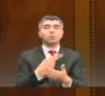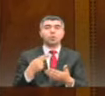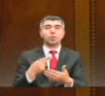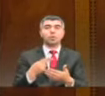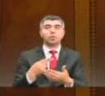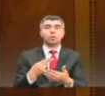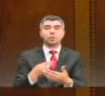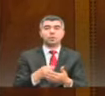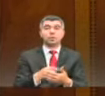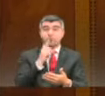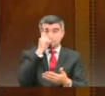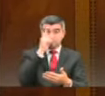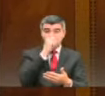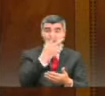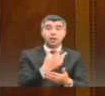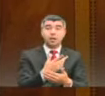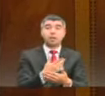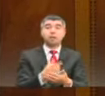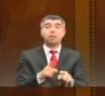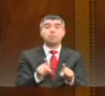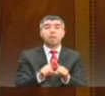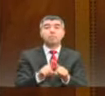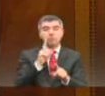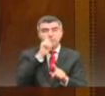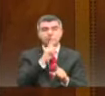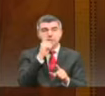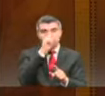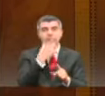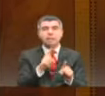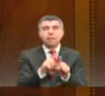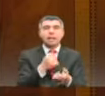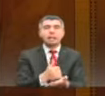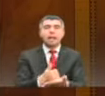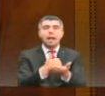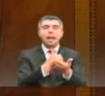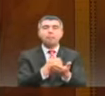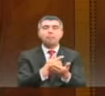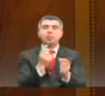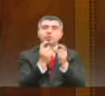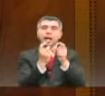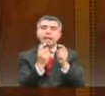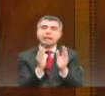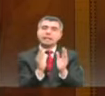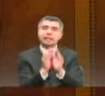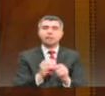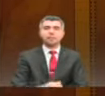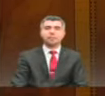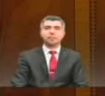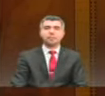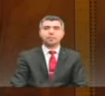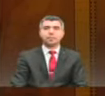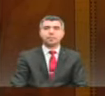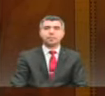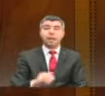غادي سنعمل على تفعيله دعما للمقاولات المتوسطة الصغرى. ب